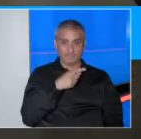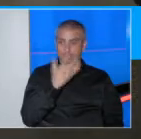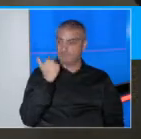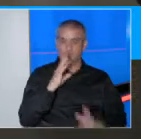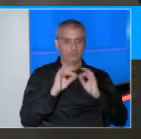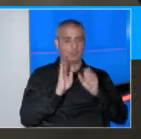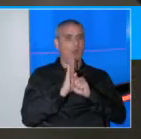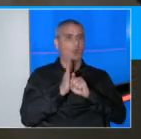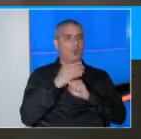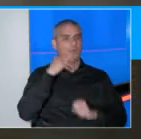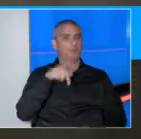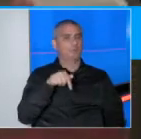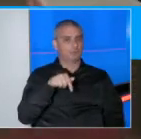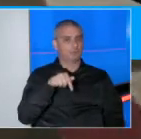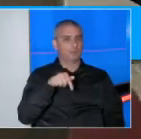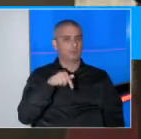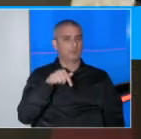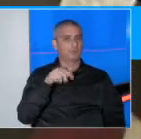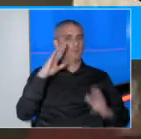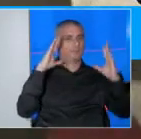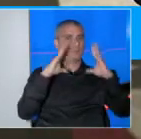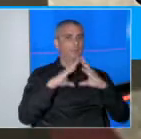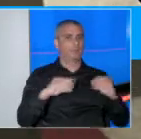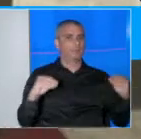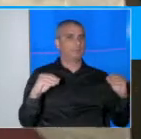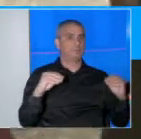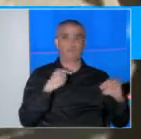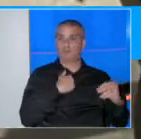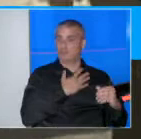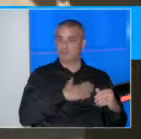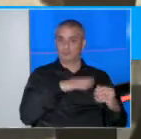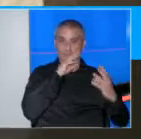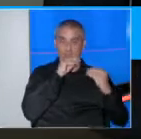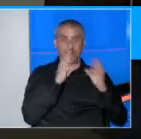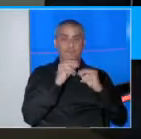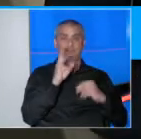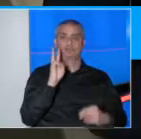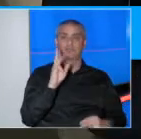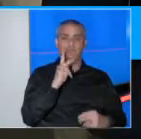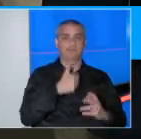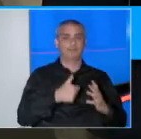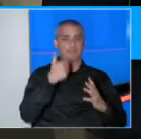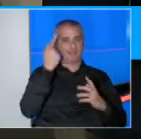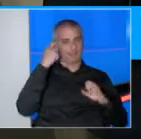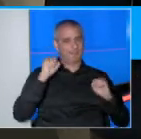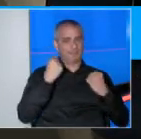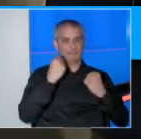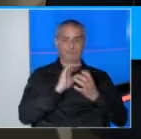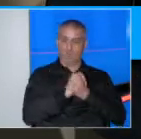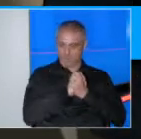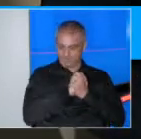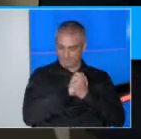מאז שהקורונה כאן בישראל הולכת ונעלמת. אנחנו רוצים לדבר עכשיו עם שירה כסלו, מנכ"לית המיזם למיגור העישון, שלום